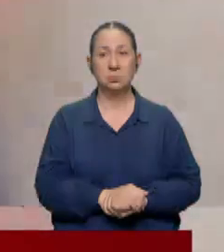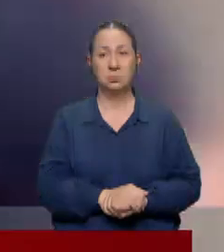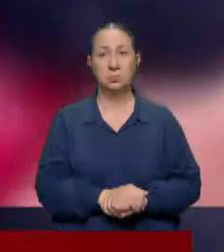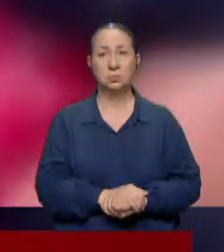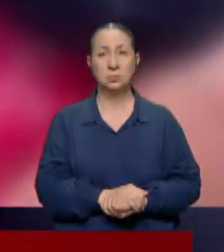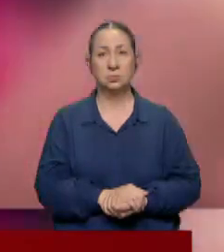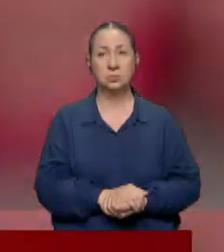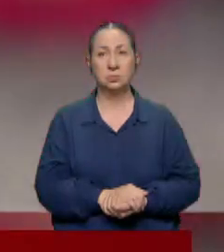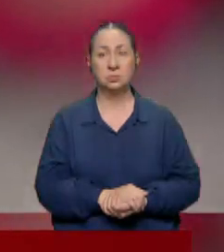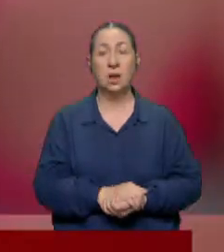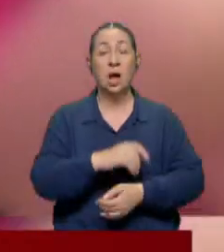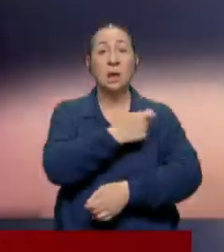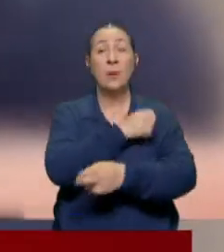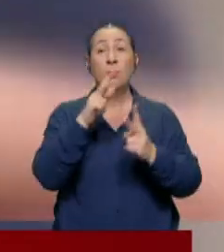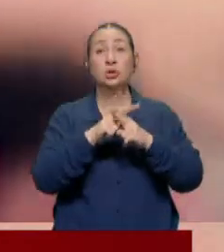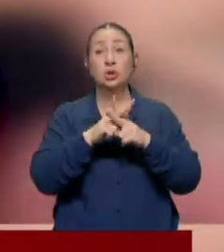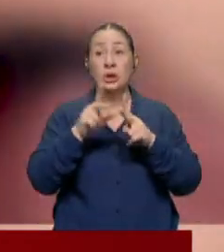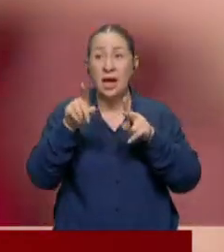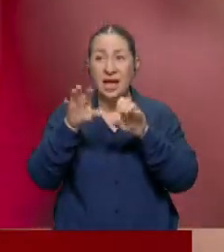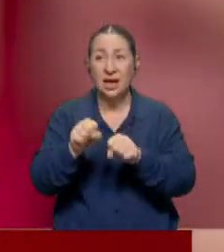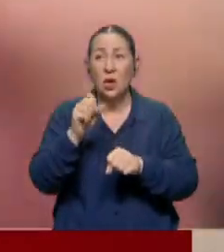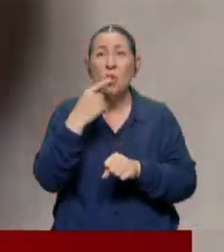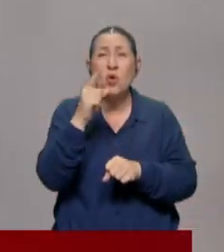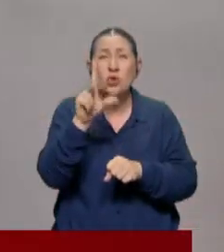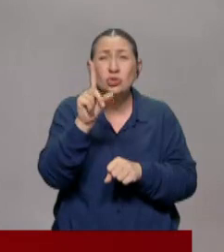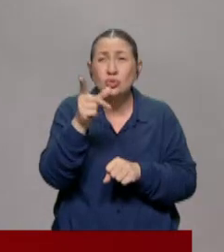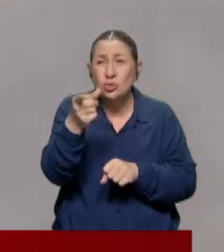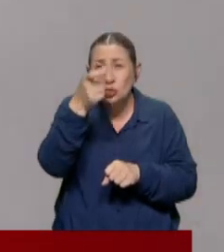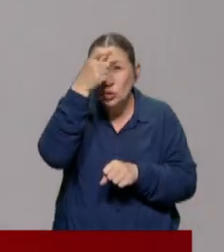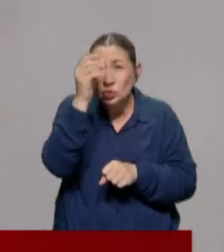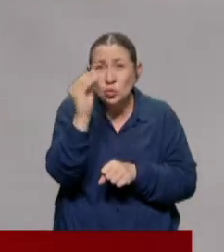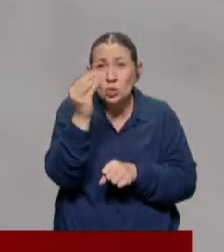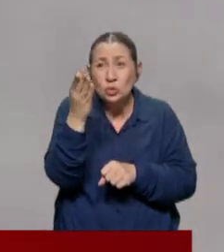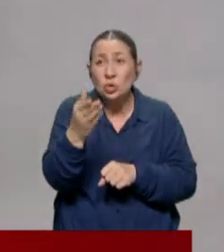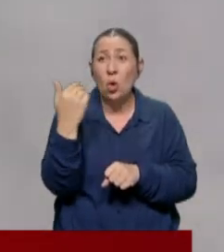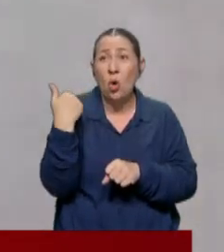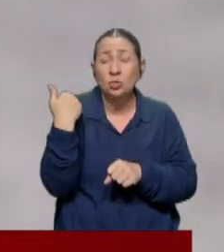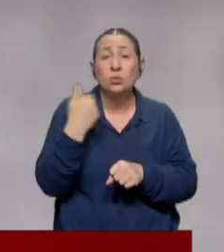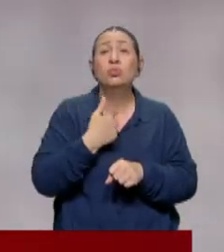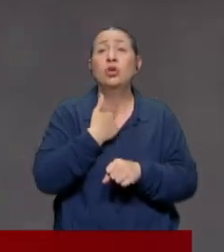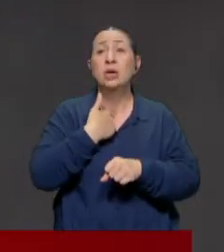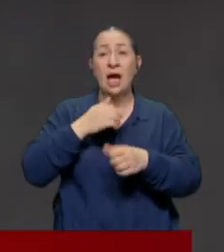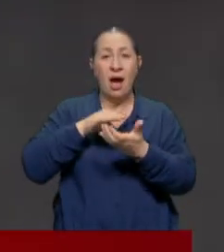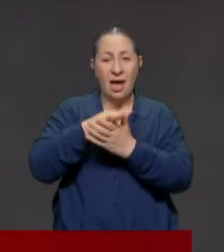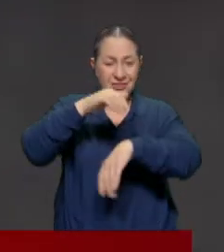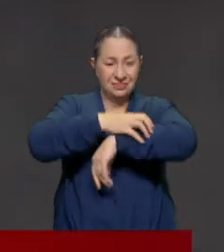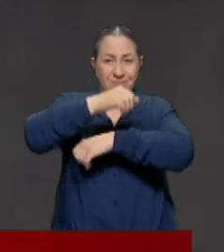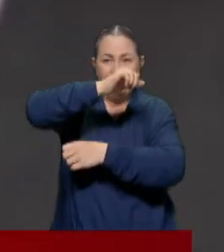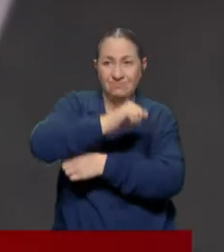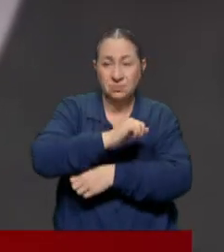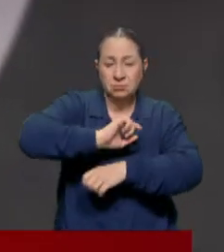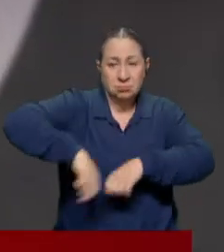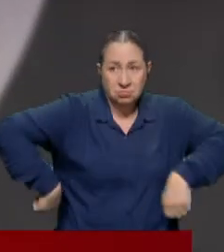ruhig. Was soll das denn? Alman polisi gözaltına aldığı 13 yaşındaki Türk çocuğun omzu ve boynuna dizini bastırdı,